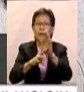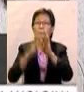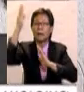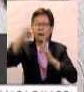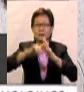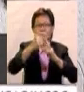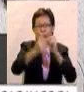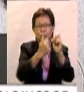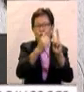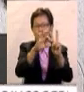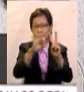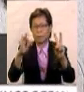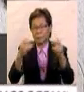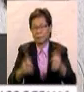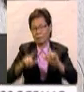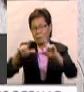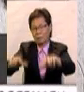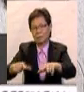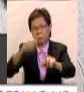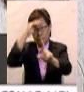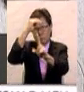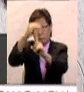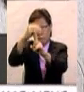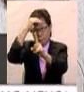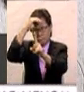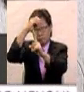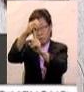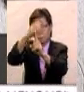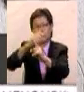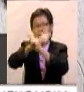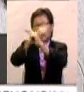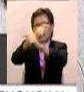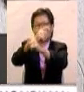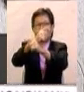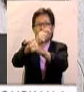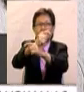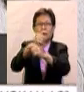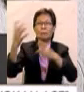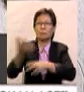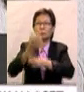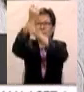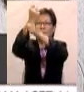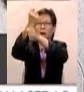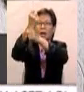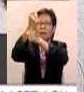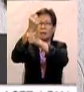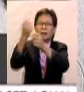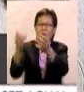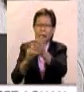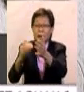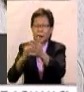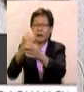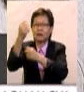sejak 2009 dan meletakkan misi utama mempertahankan gelaran selaku juara bertahan di